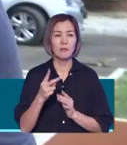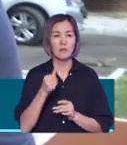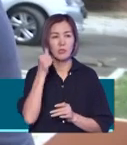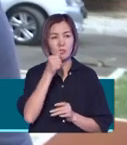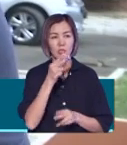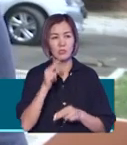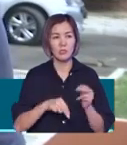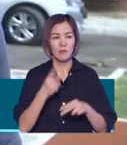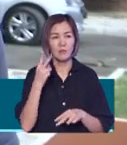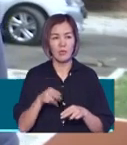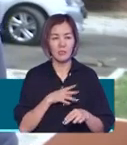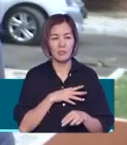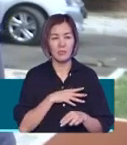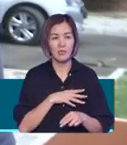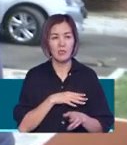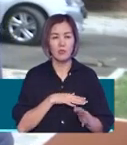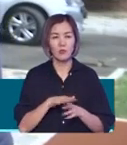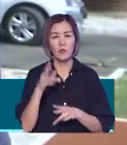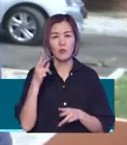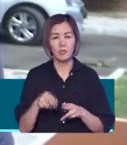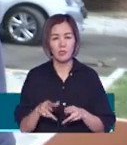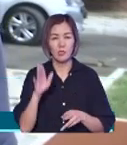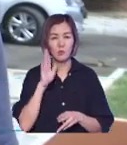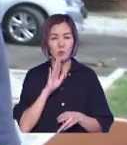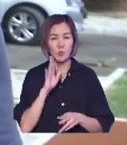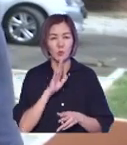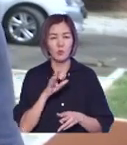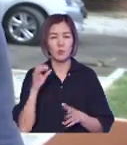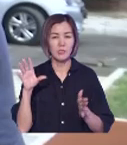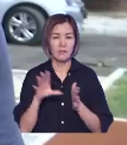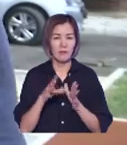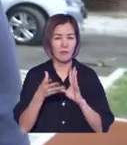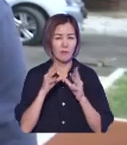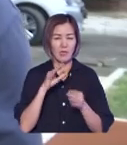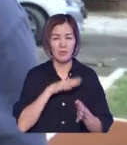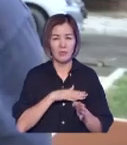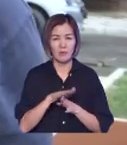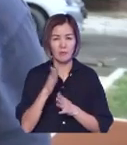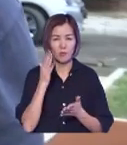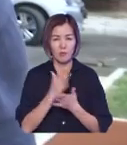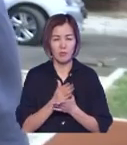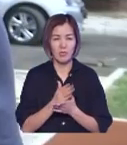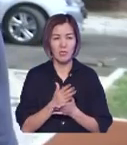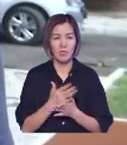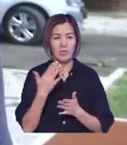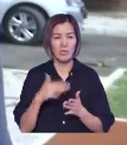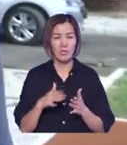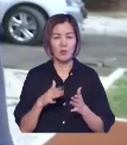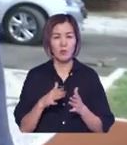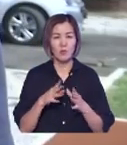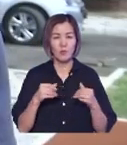салдық осымен. Бәрі толық бітті. Су, свет, бәрі бар. Қазір бір 50 шақты адам тұрып жатыр